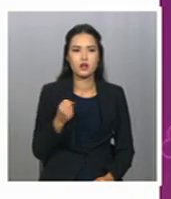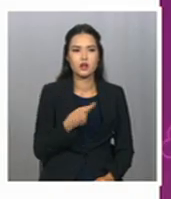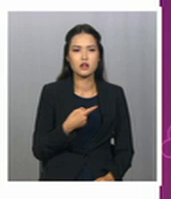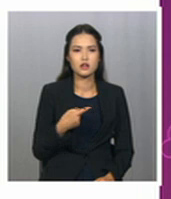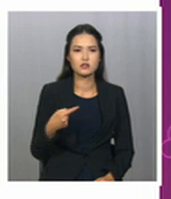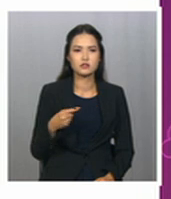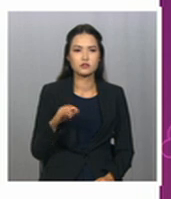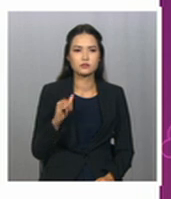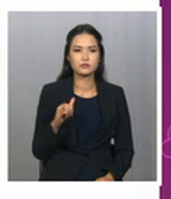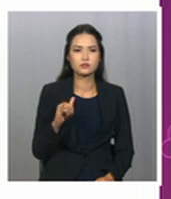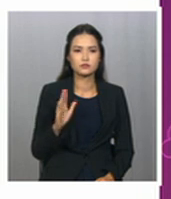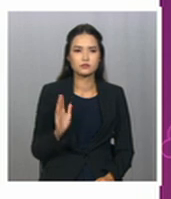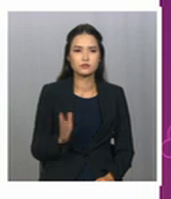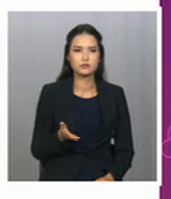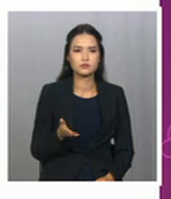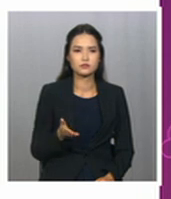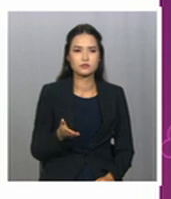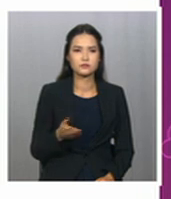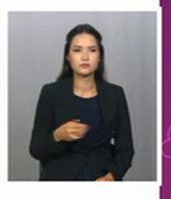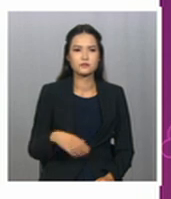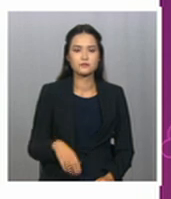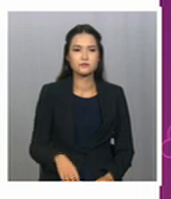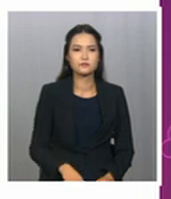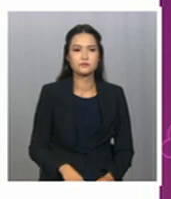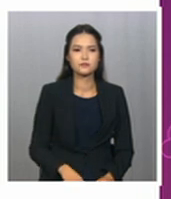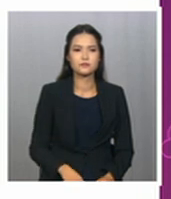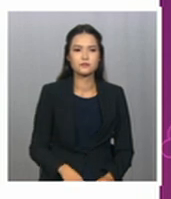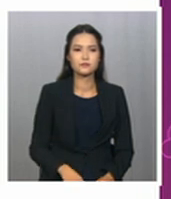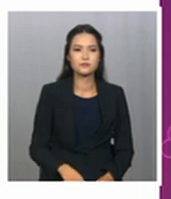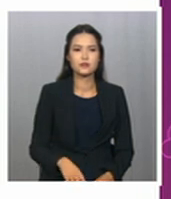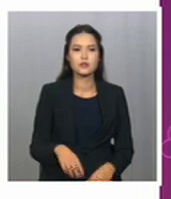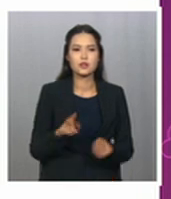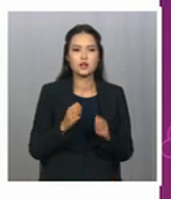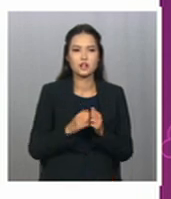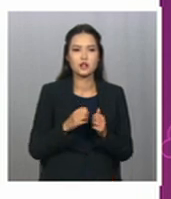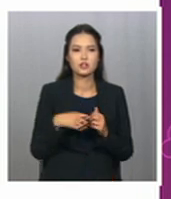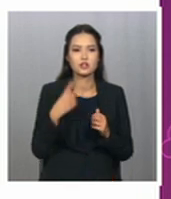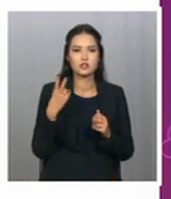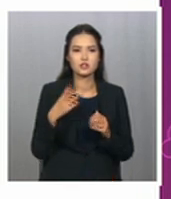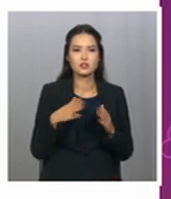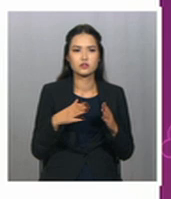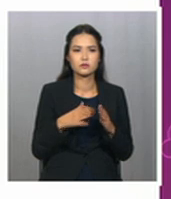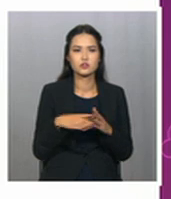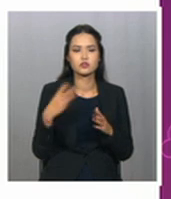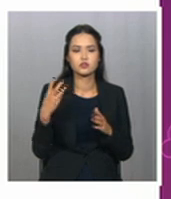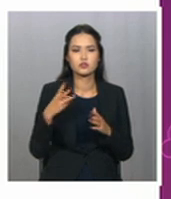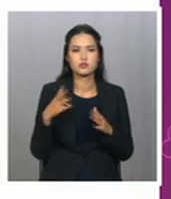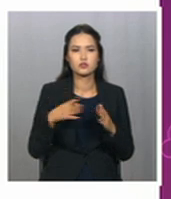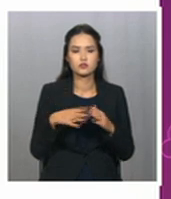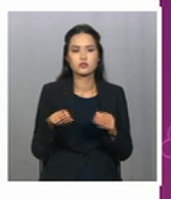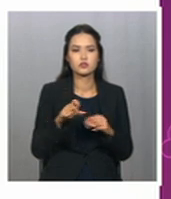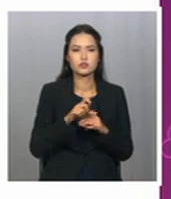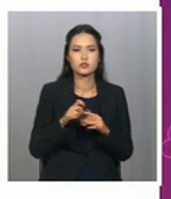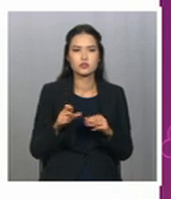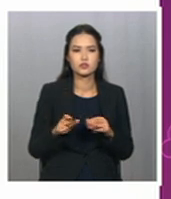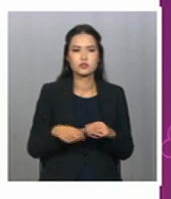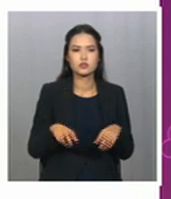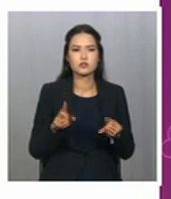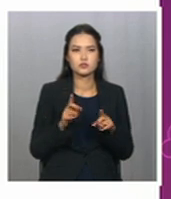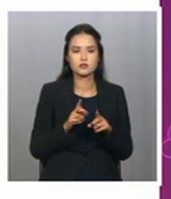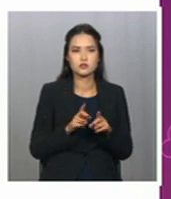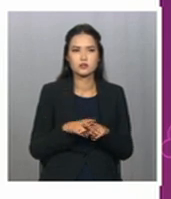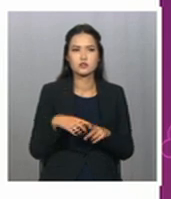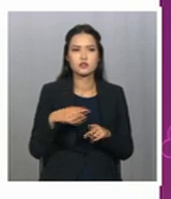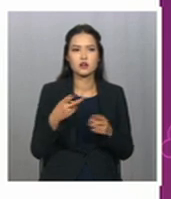секілді пропорциямен есептесек болады. Немесе үш бұрыштың екі бұрышы белгілі болса, үшінші бұрышын табу үшін 180 градустан